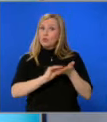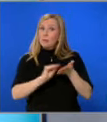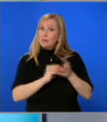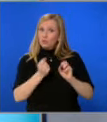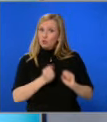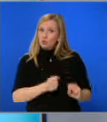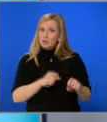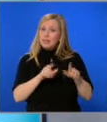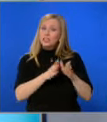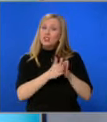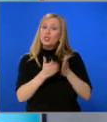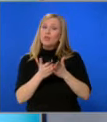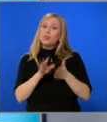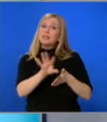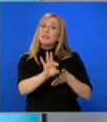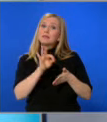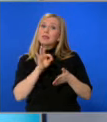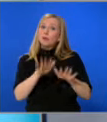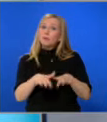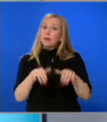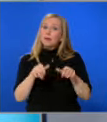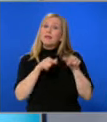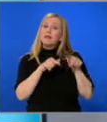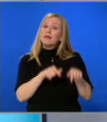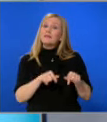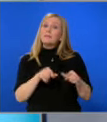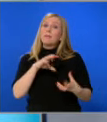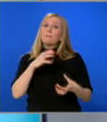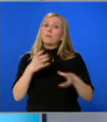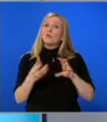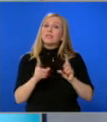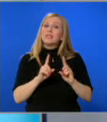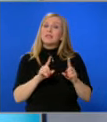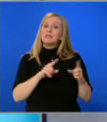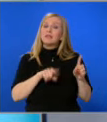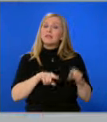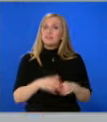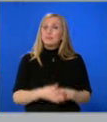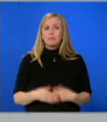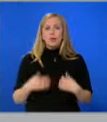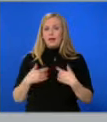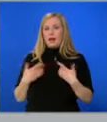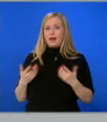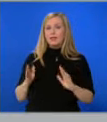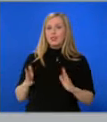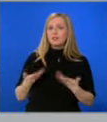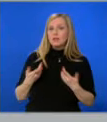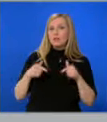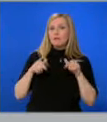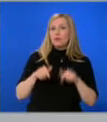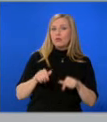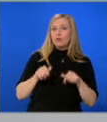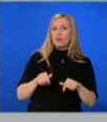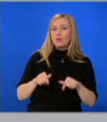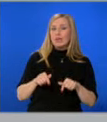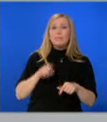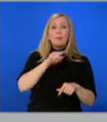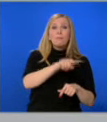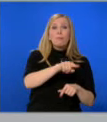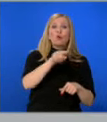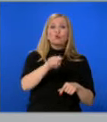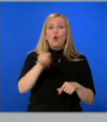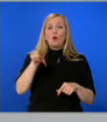че тези членове, избрани от парламента, трябва да са политически неутрални и независими. Е, как ще го гарантирате това при положение, че те се